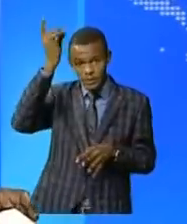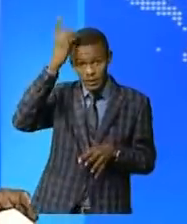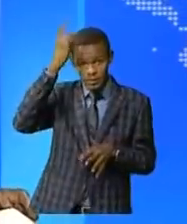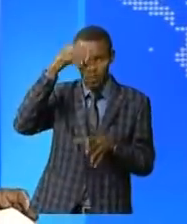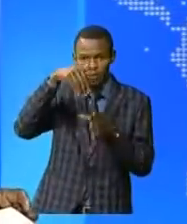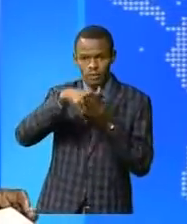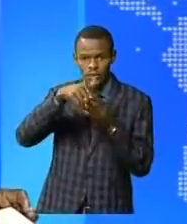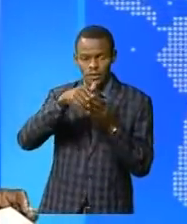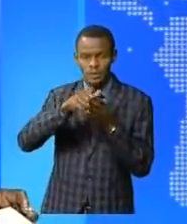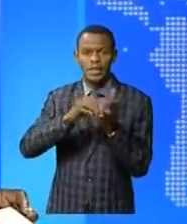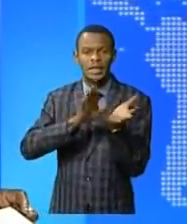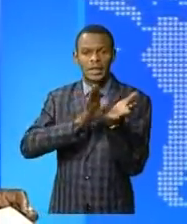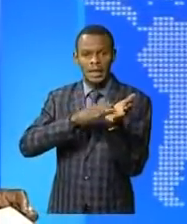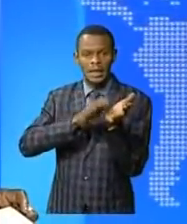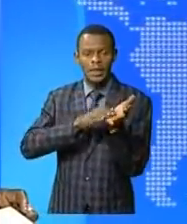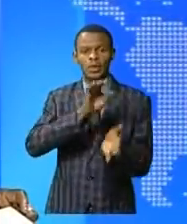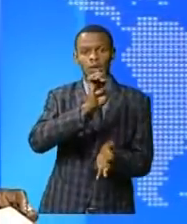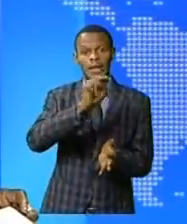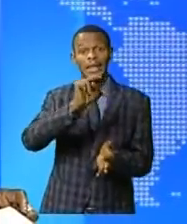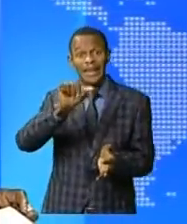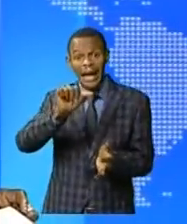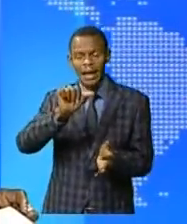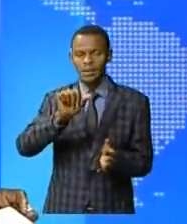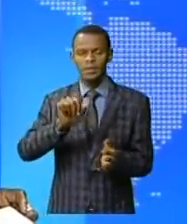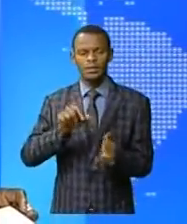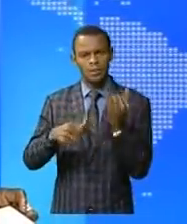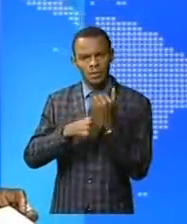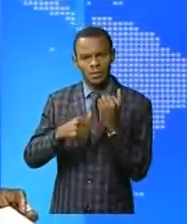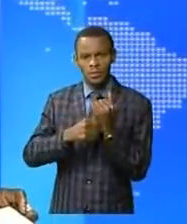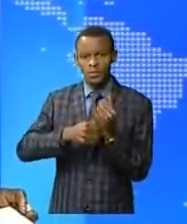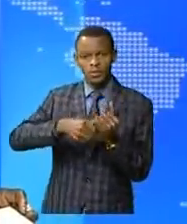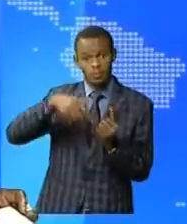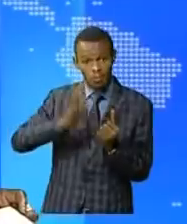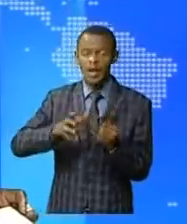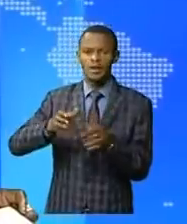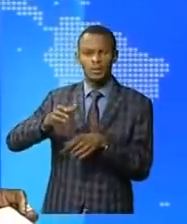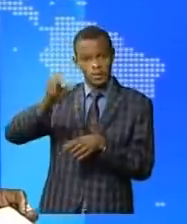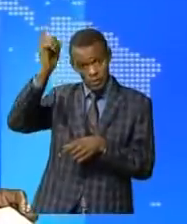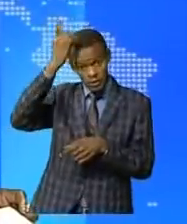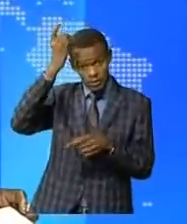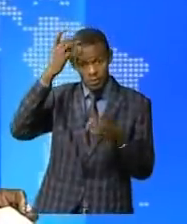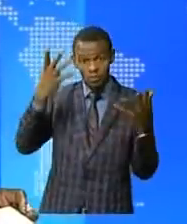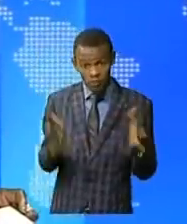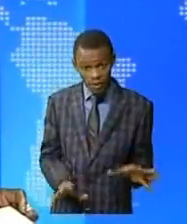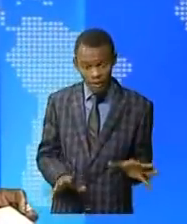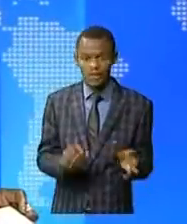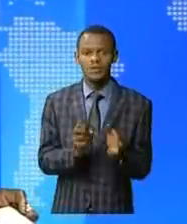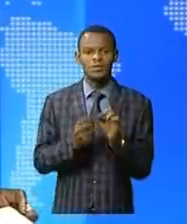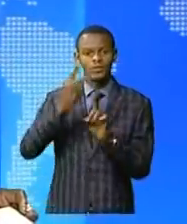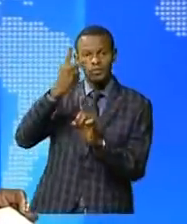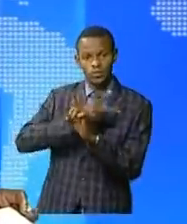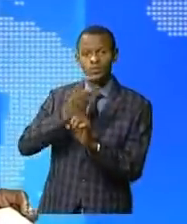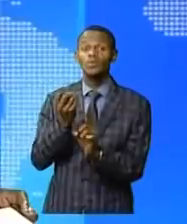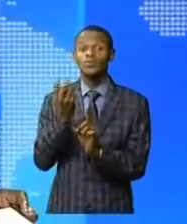publique. Baptisée promotion Étienne Tshisekedi à Mulumba, ces énarques ont suivi 12 mois de formation initiale avec un stage